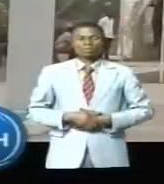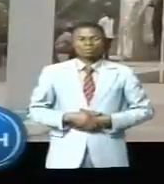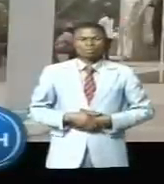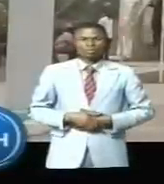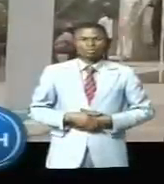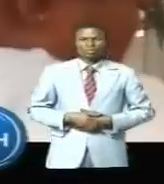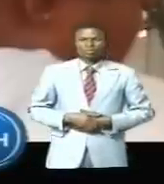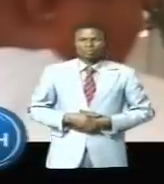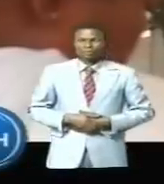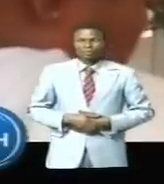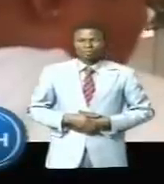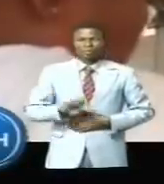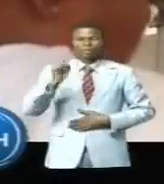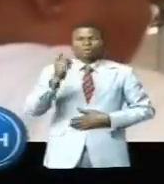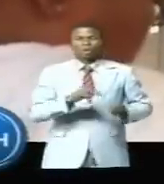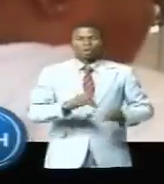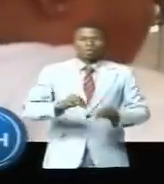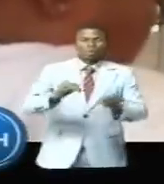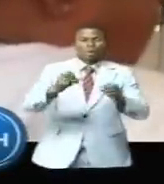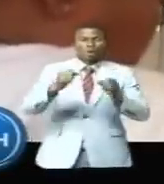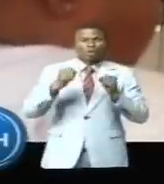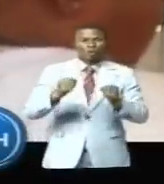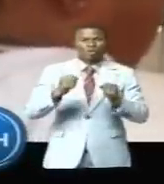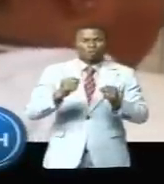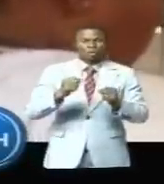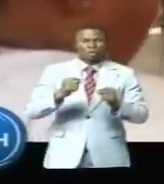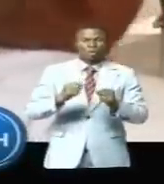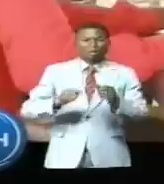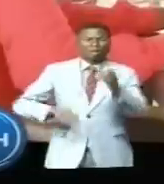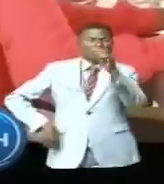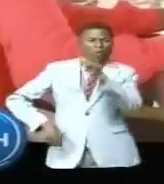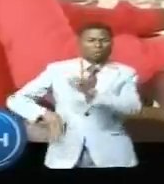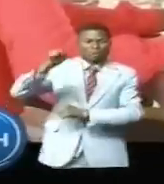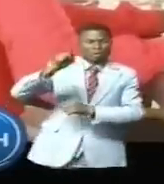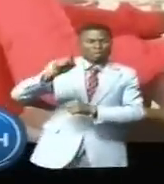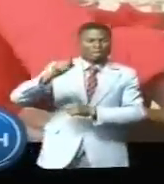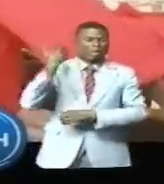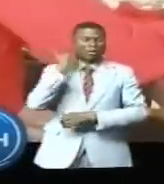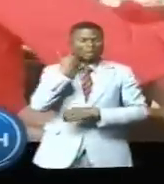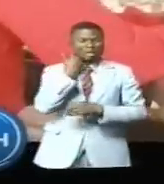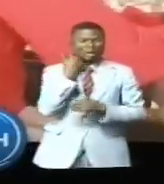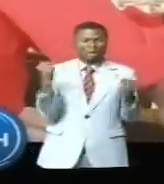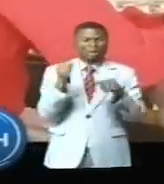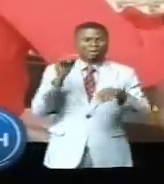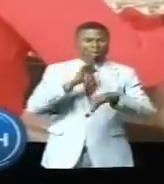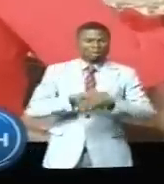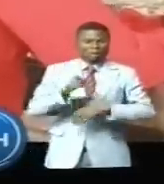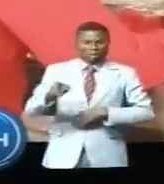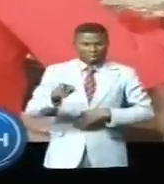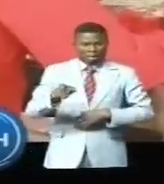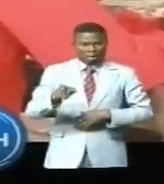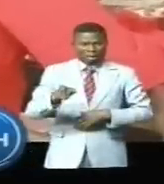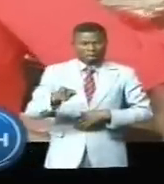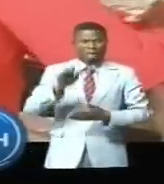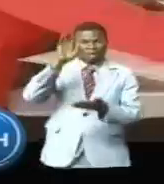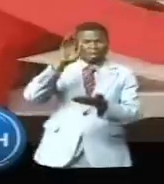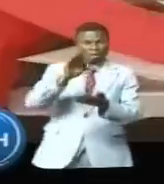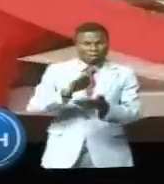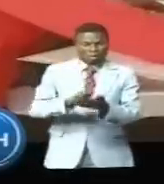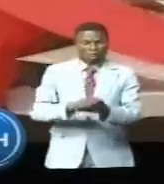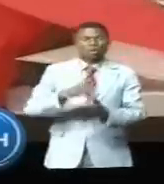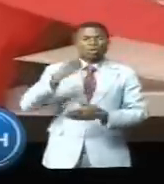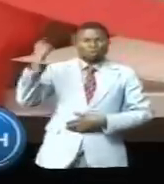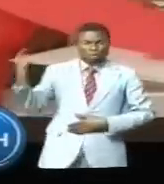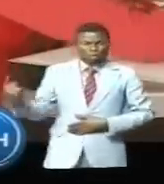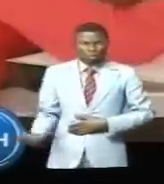prévention, seul moyen efficace pour lutter contre le paludisme. Et ce, réduire